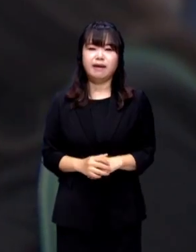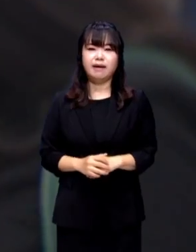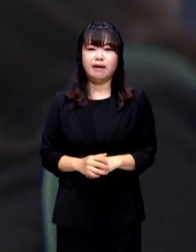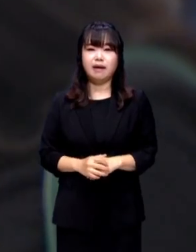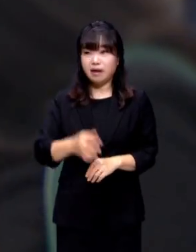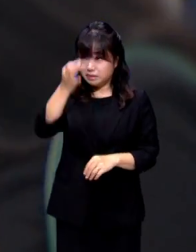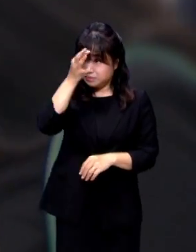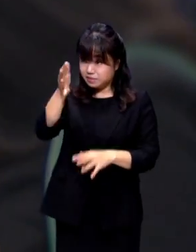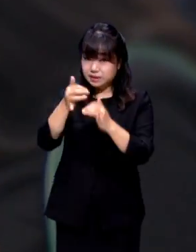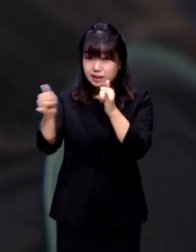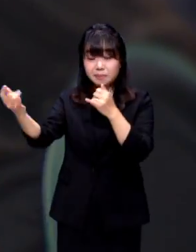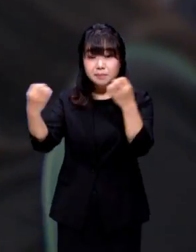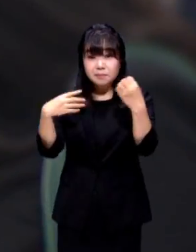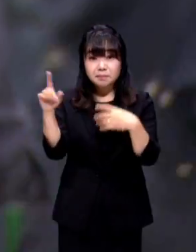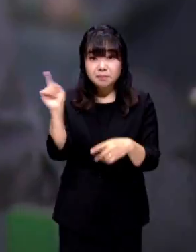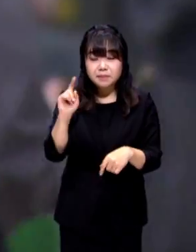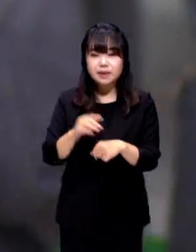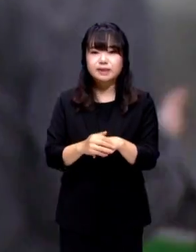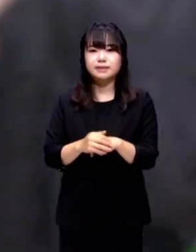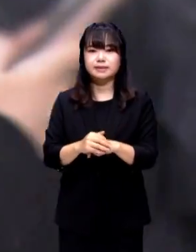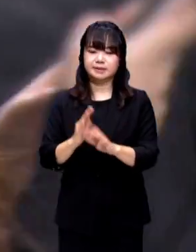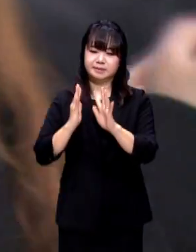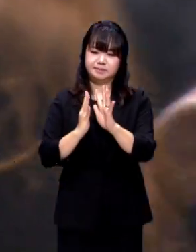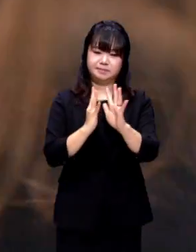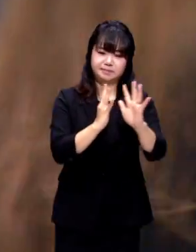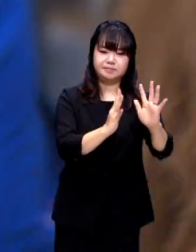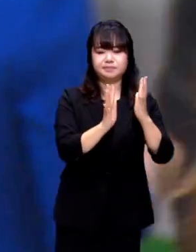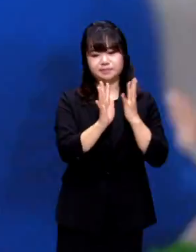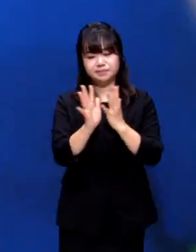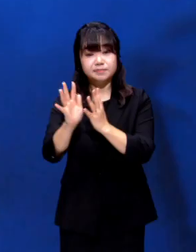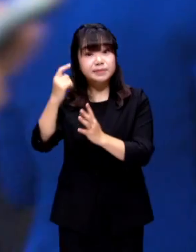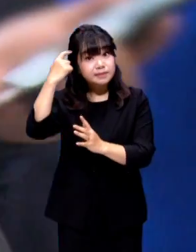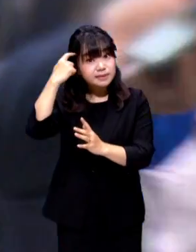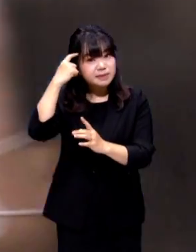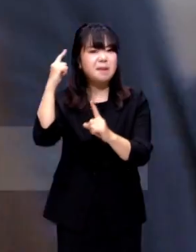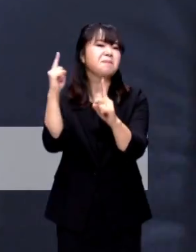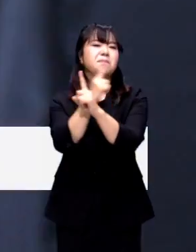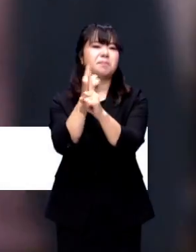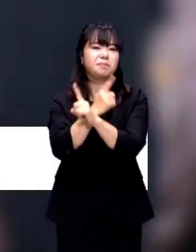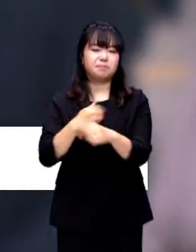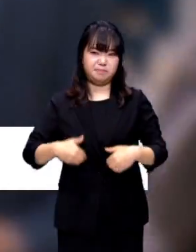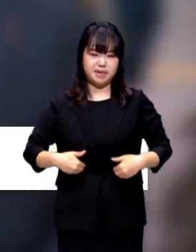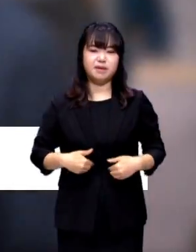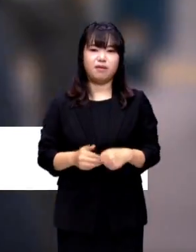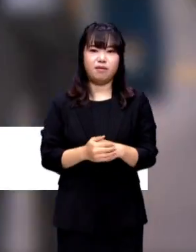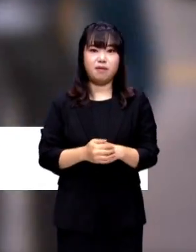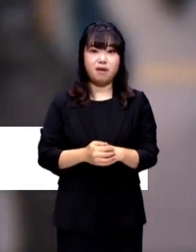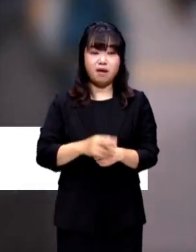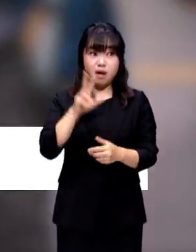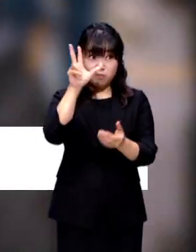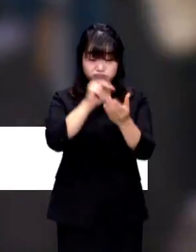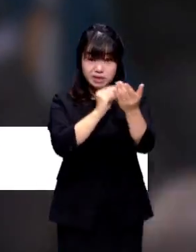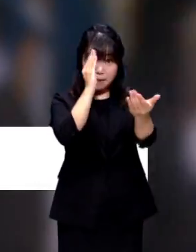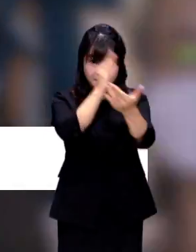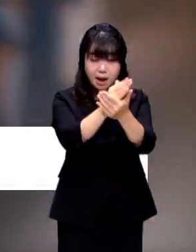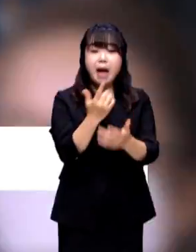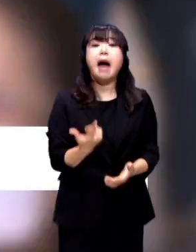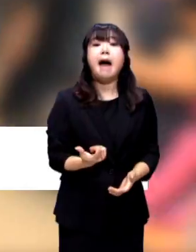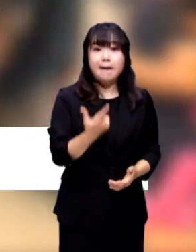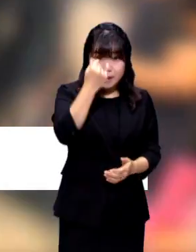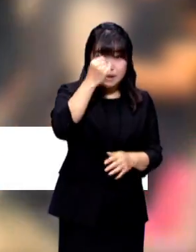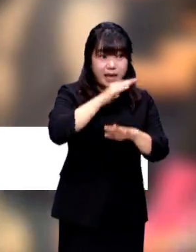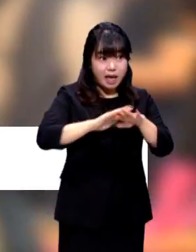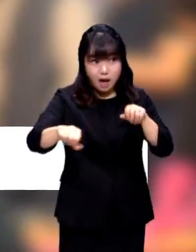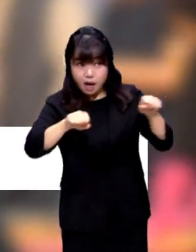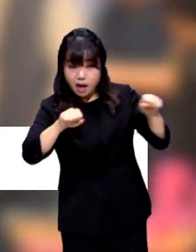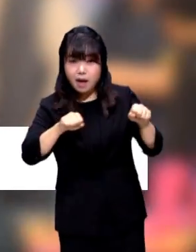등 전문가들 사이에서는 질서 의식을 높여야 한다는 주장이 나옵니다. 어떤 재난이라도 신속하게 대응할 수